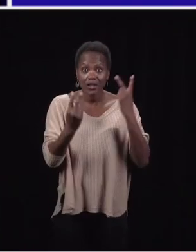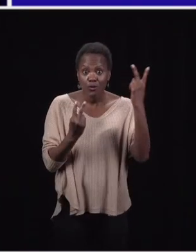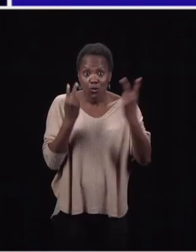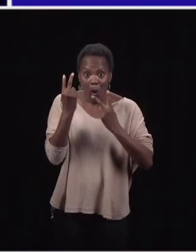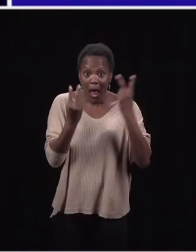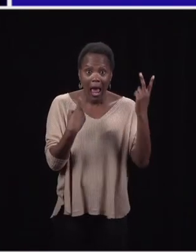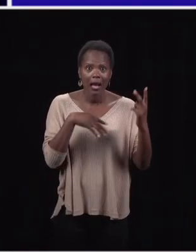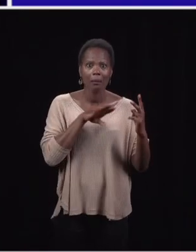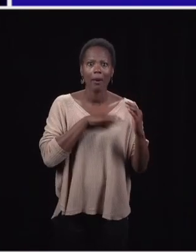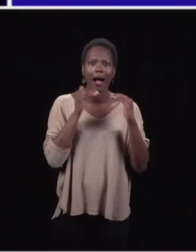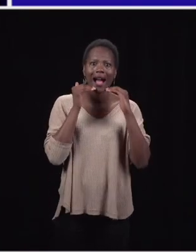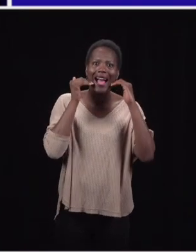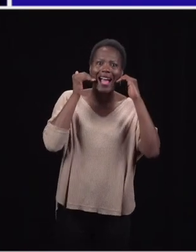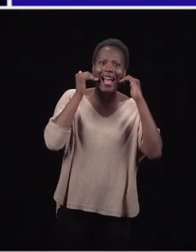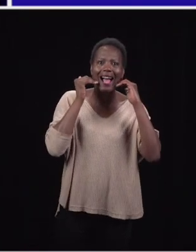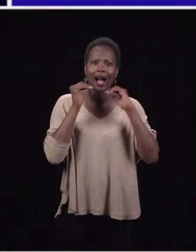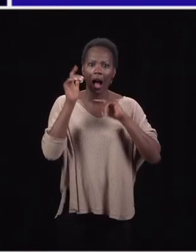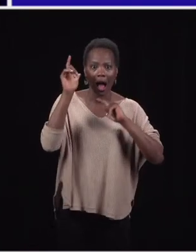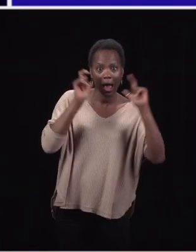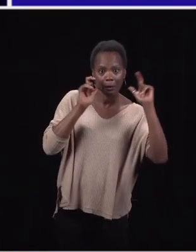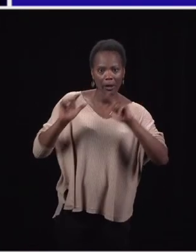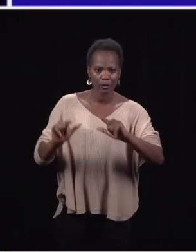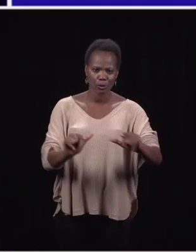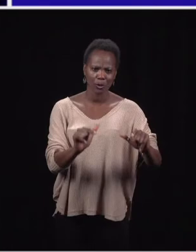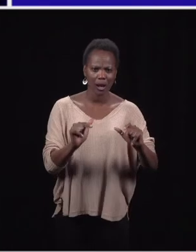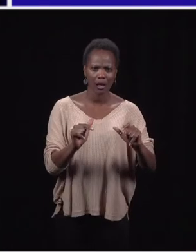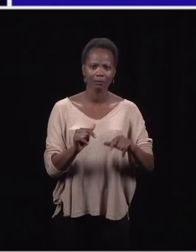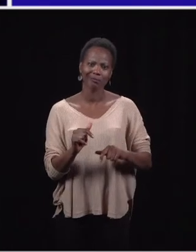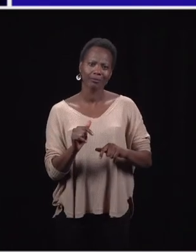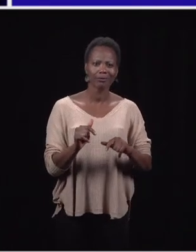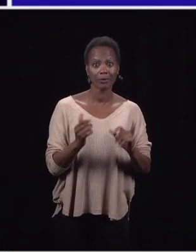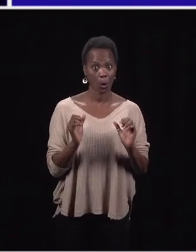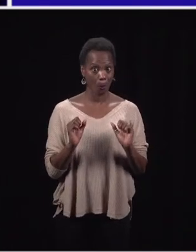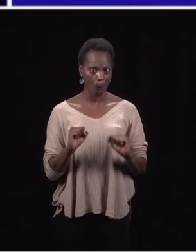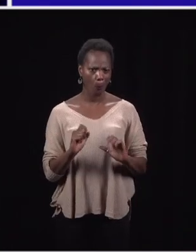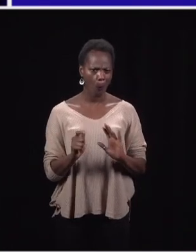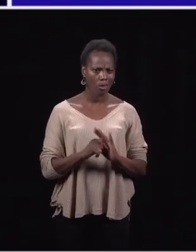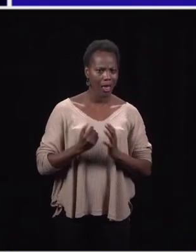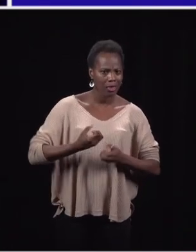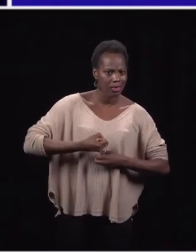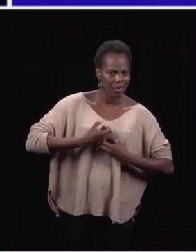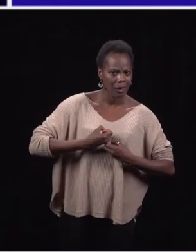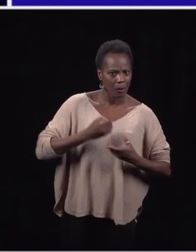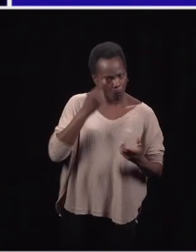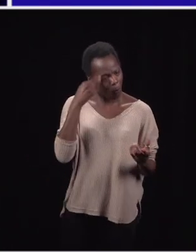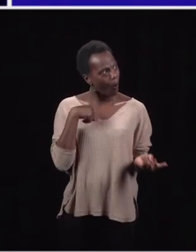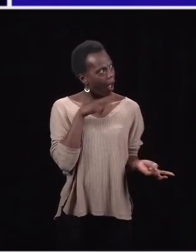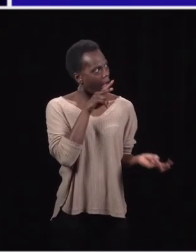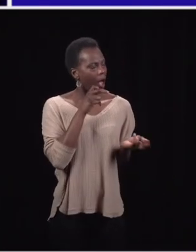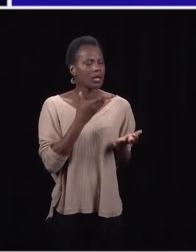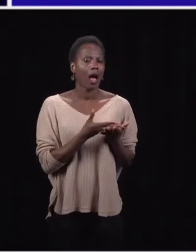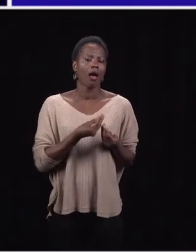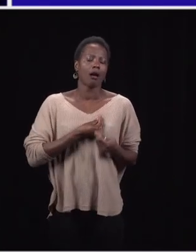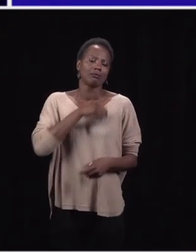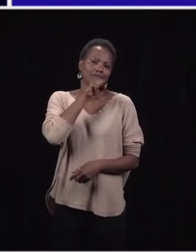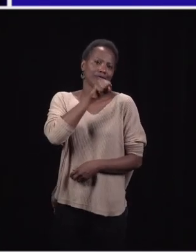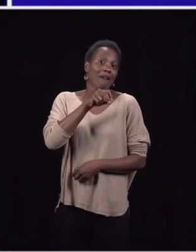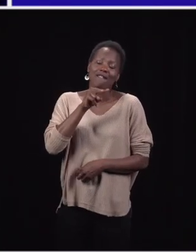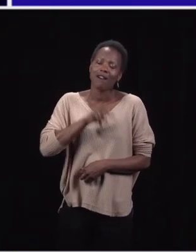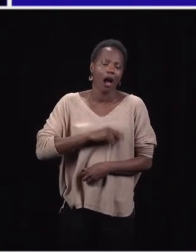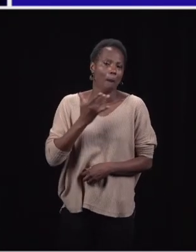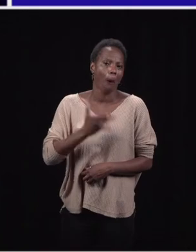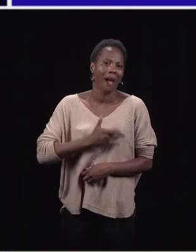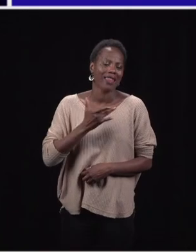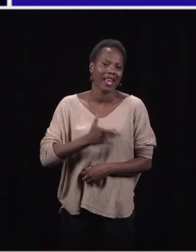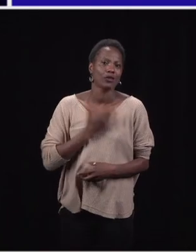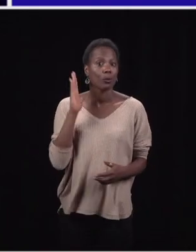les sourires les expressions faciales les petites mimiques qu'on peut avoir quand on parle et c'est vrai que je trouvais ça passionnant et vraiment très intéressant